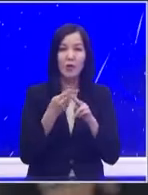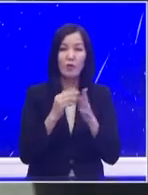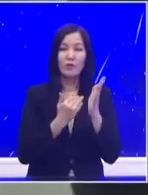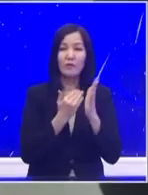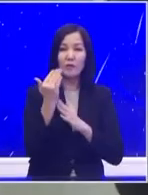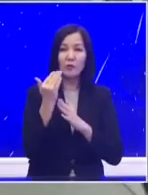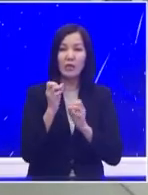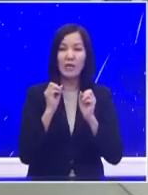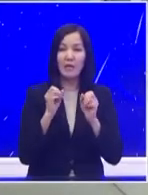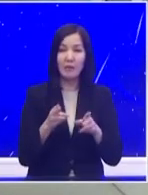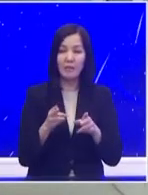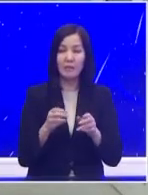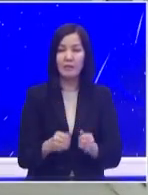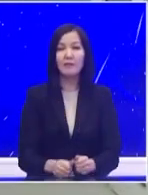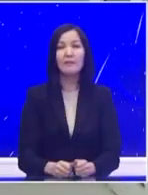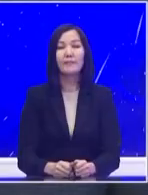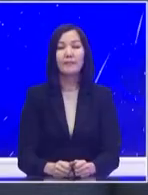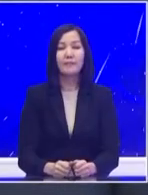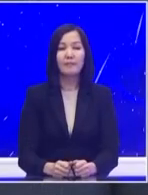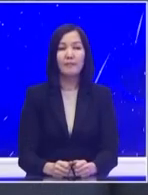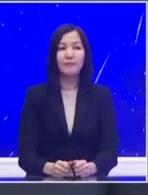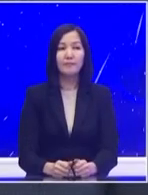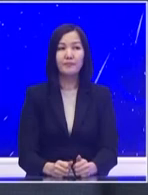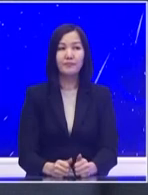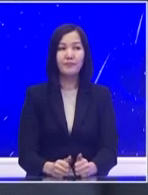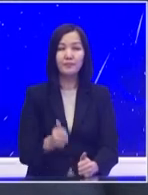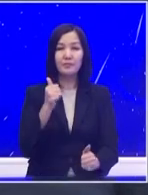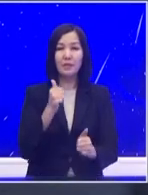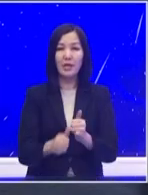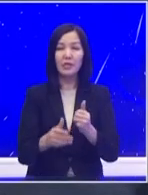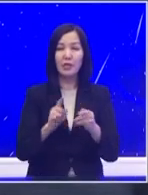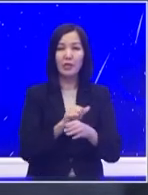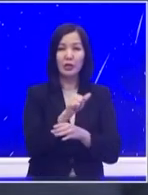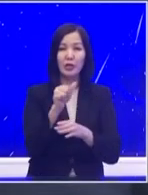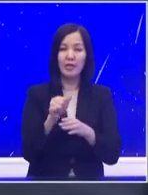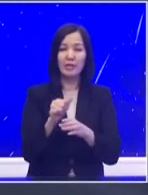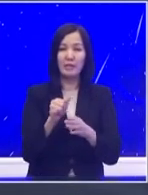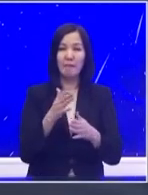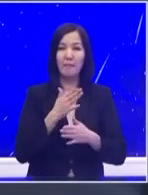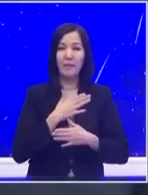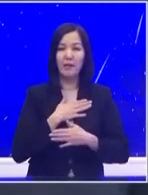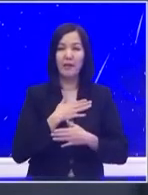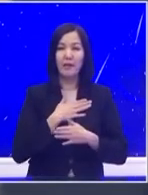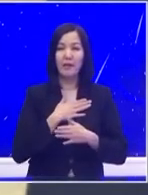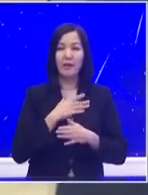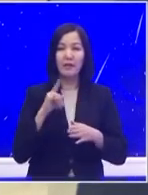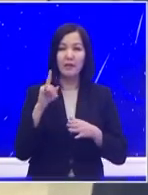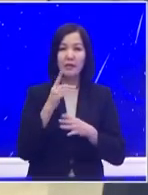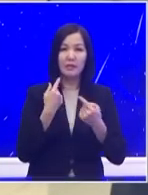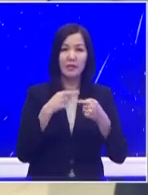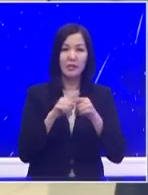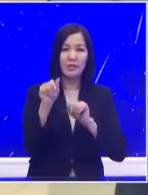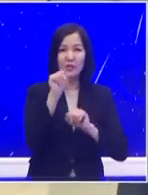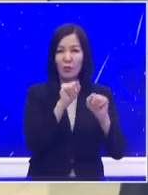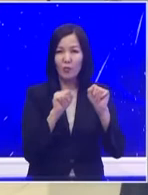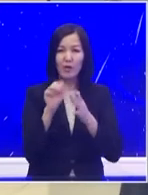и дополнительные меры безопасности. Ежедневно, каждый час наши работники аэровокзала технически убирают